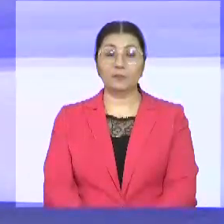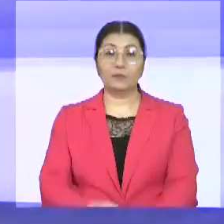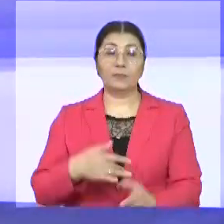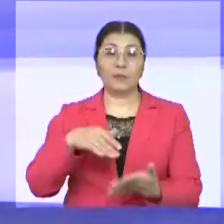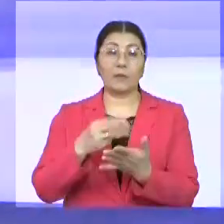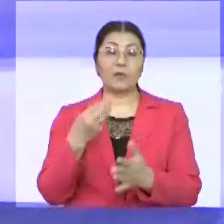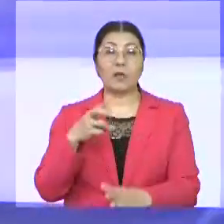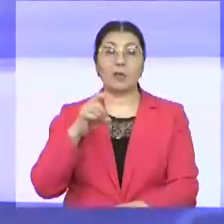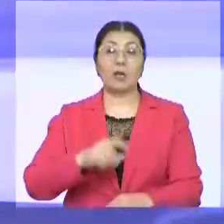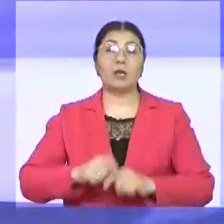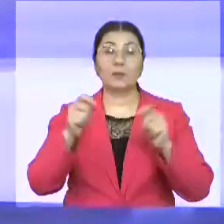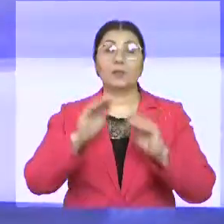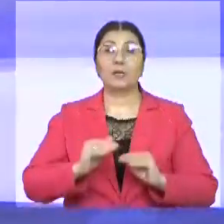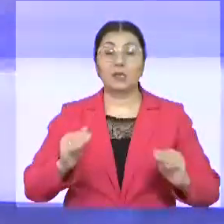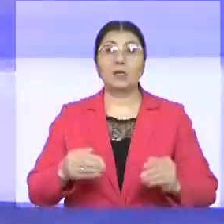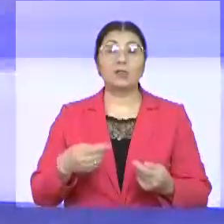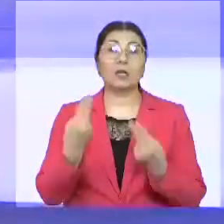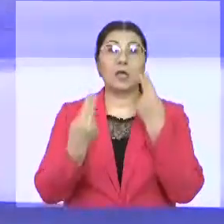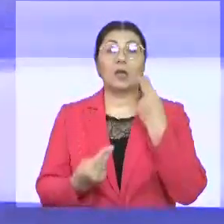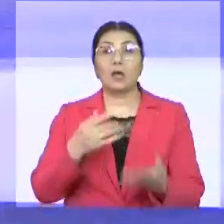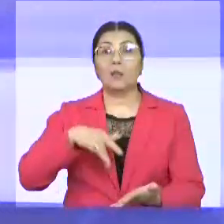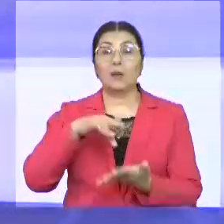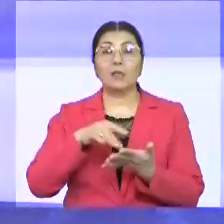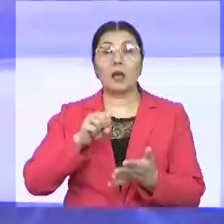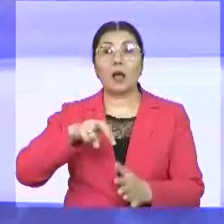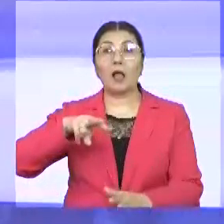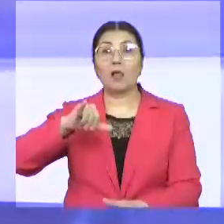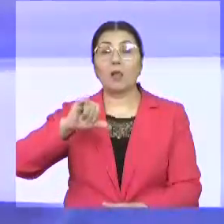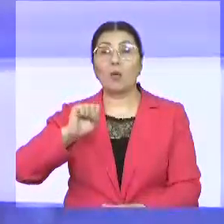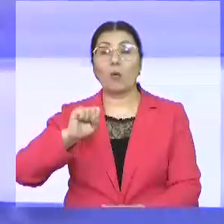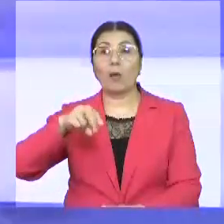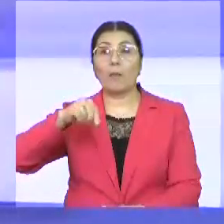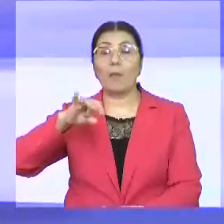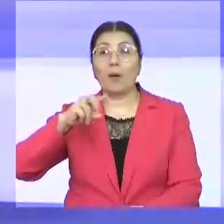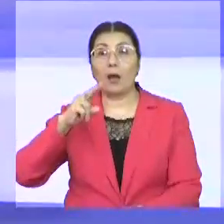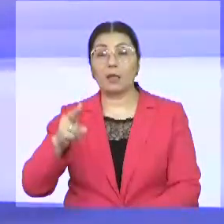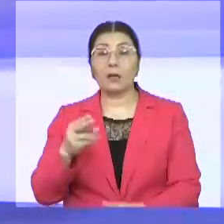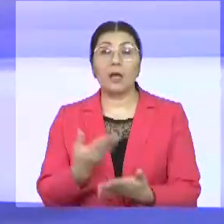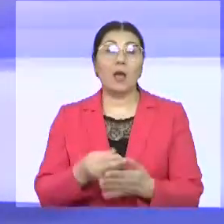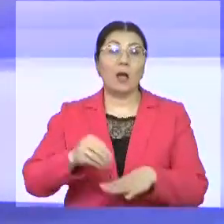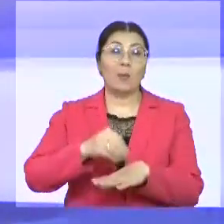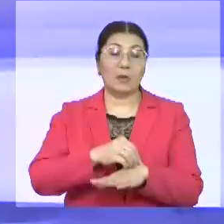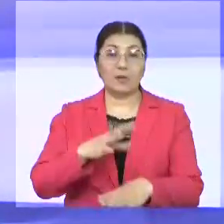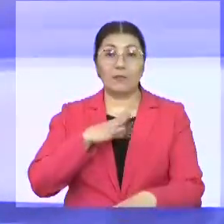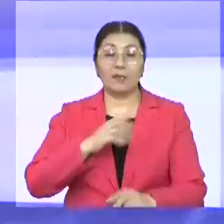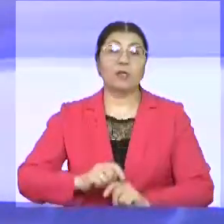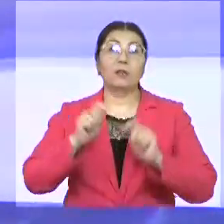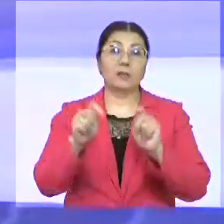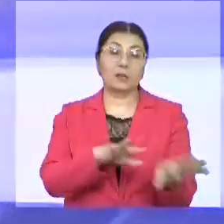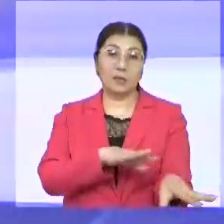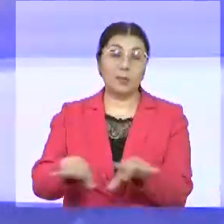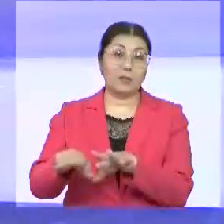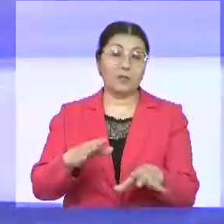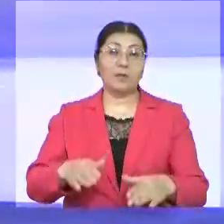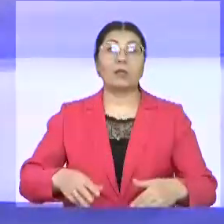В городе Шалкар открылся детский развлекательный центр «Алуа Парк». Аким района Жанбулат Джидиханов, присутствовавший на церемонии открытия, выступил